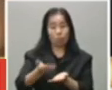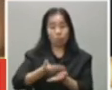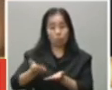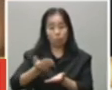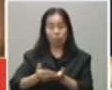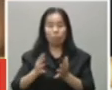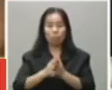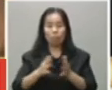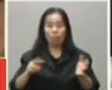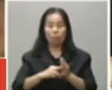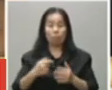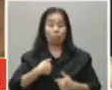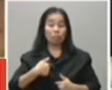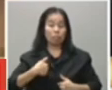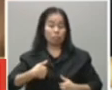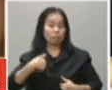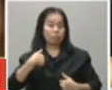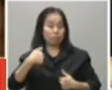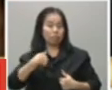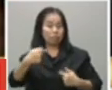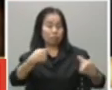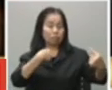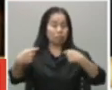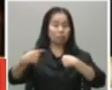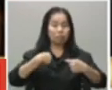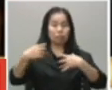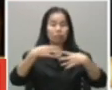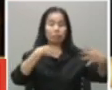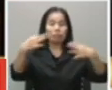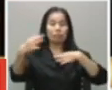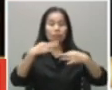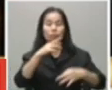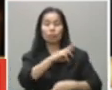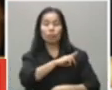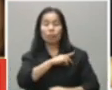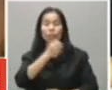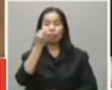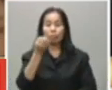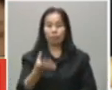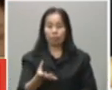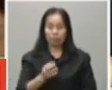มให้ตนเองและพรรคการเมืองของตนเองครับท่านประธาน